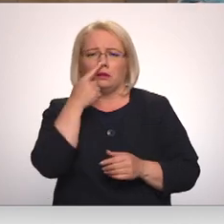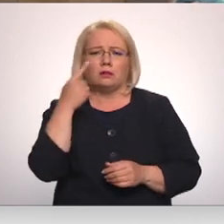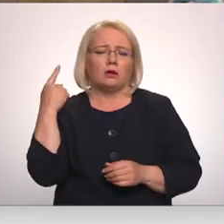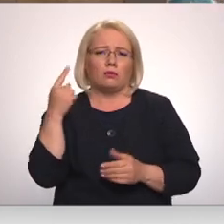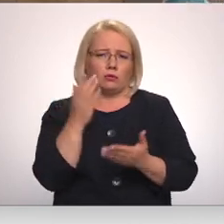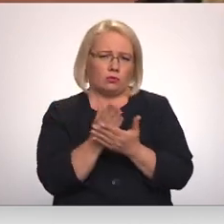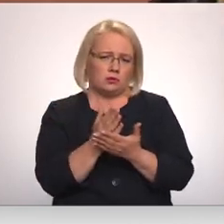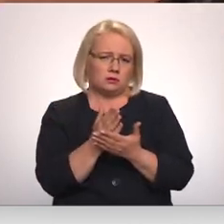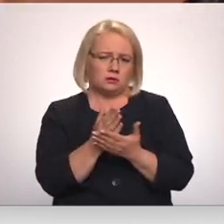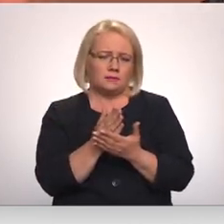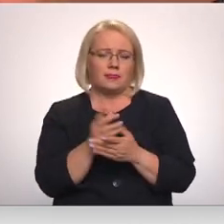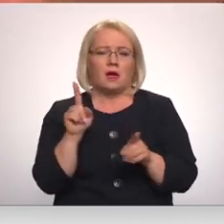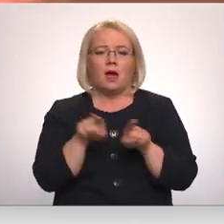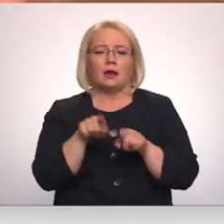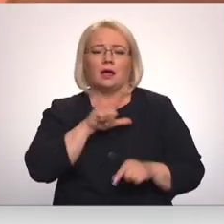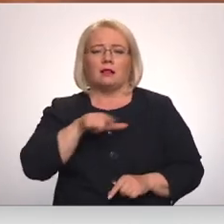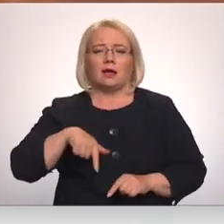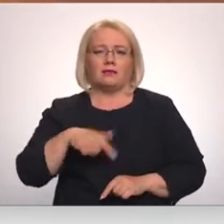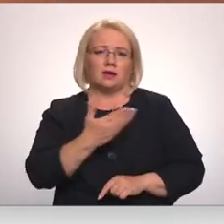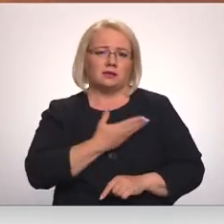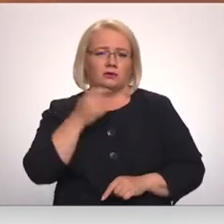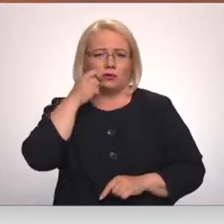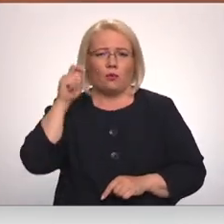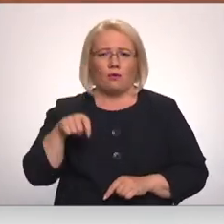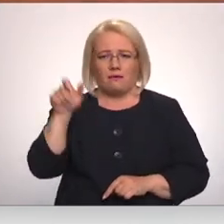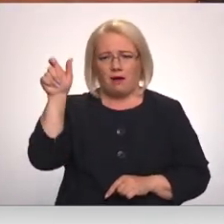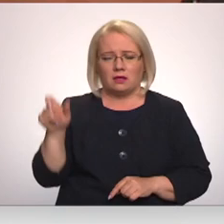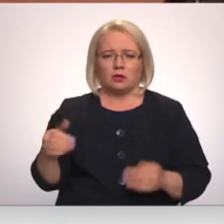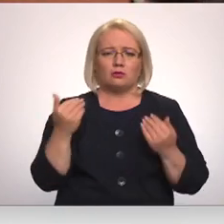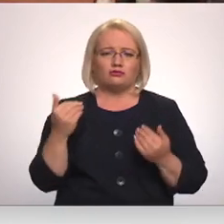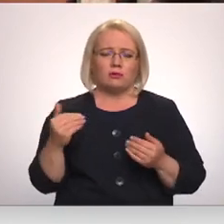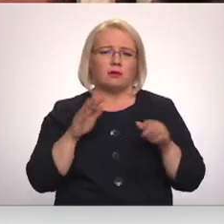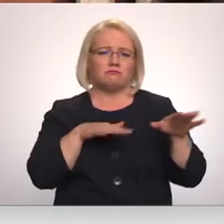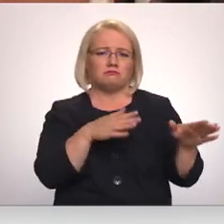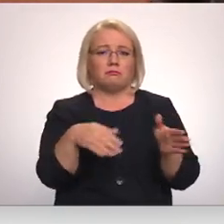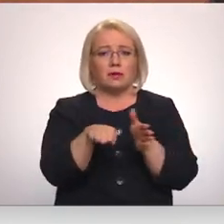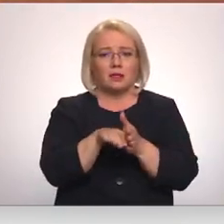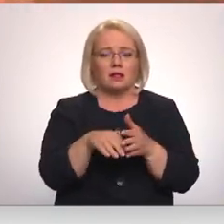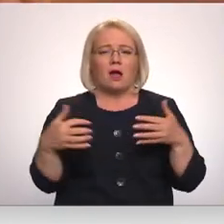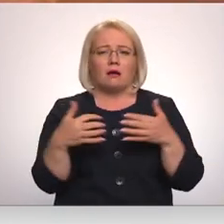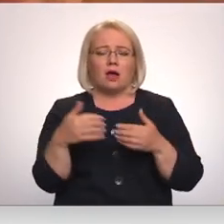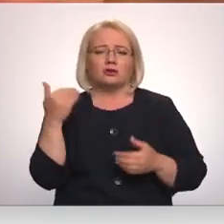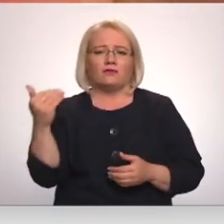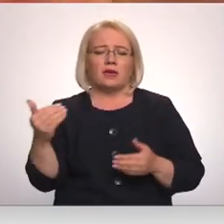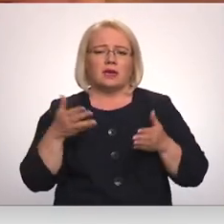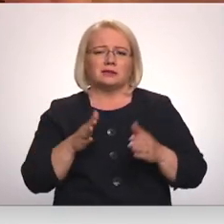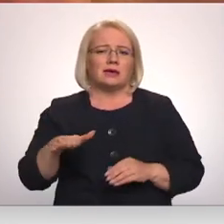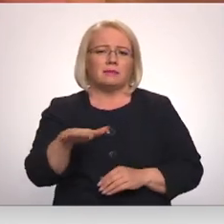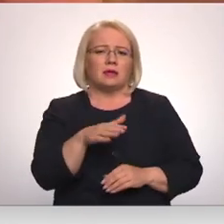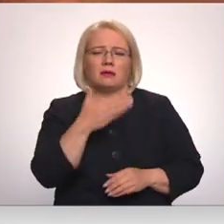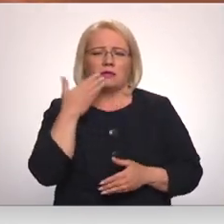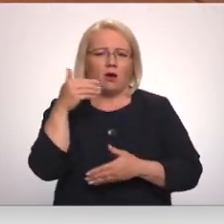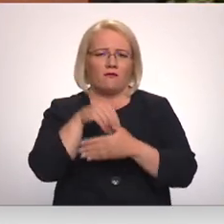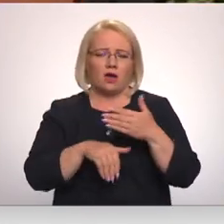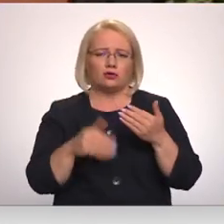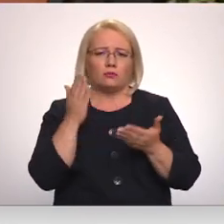nesam noticis. Arī Latvijā dzīvojošā ukrainieta Anna šodien dodas gājienā. Karš viņas dzimtenē nav vēsture, bet notiek